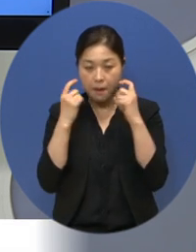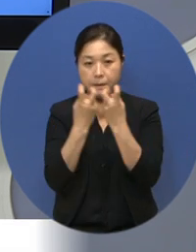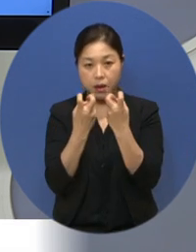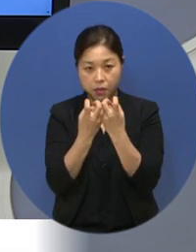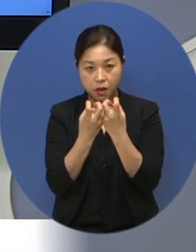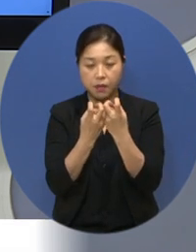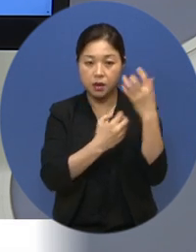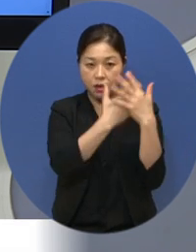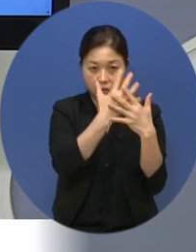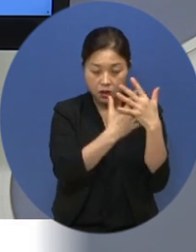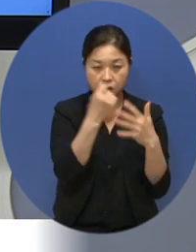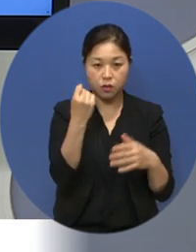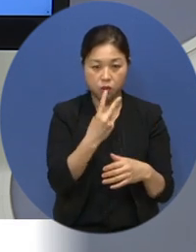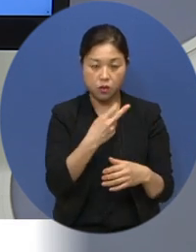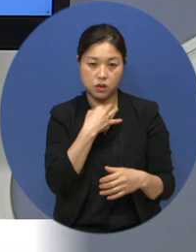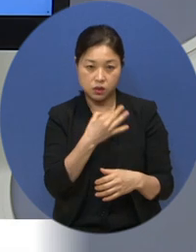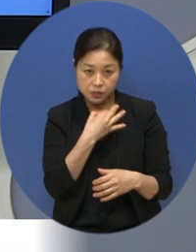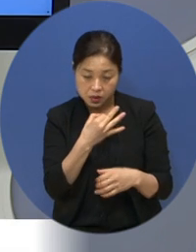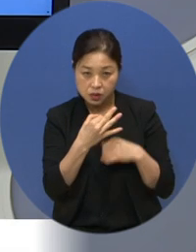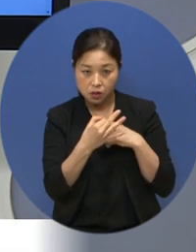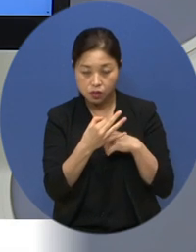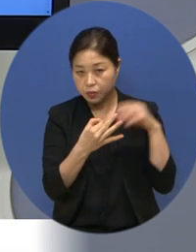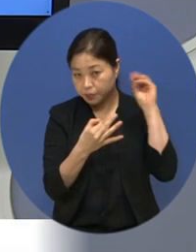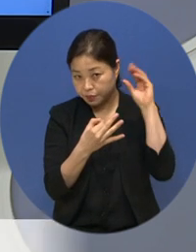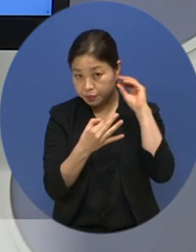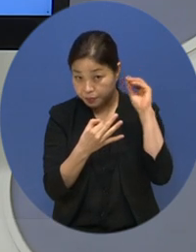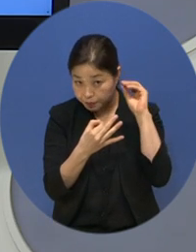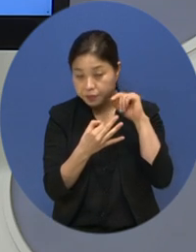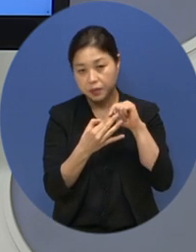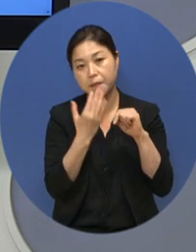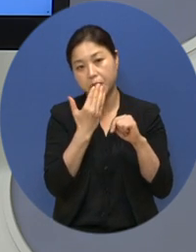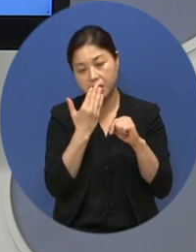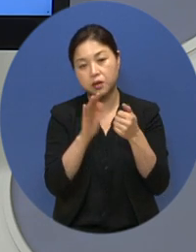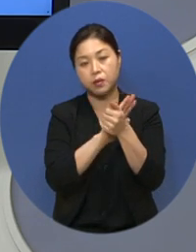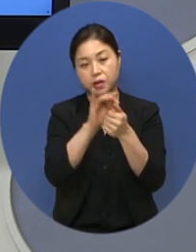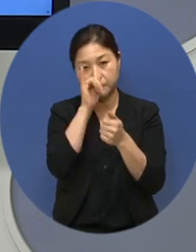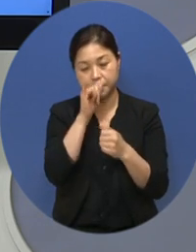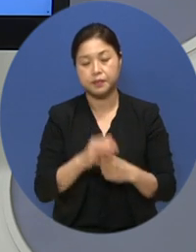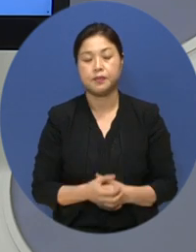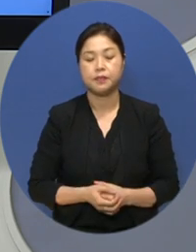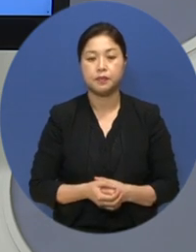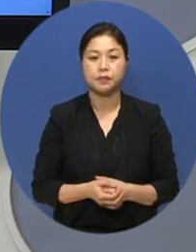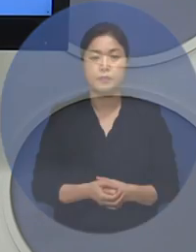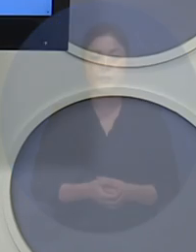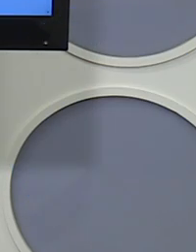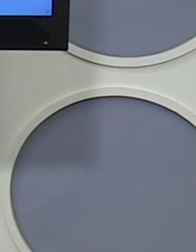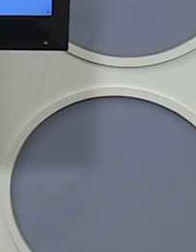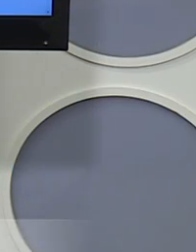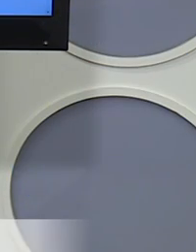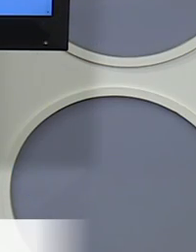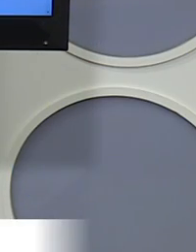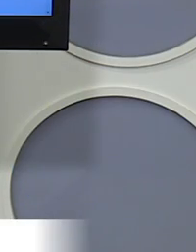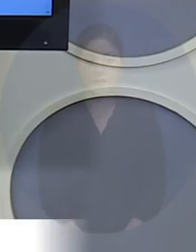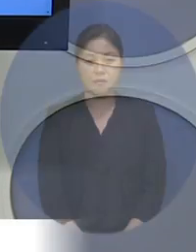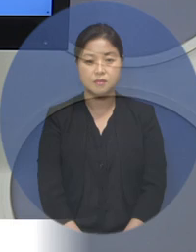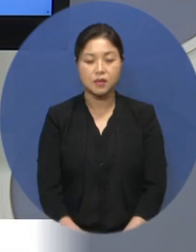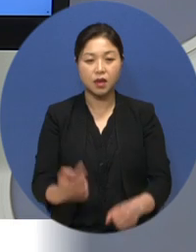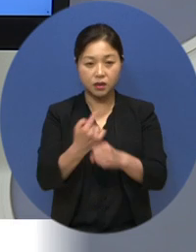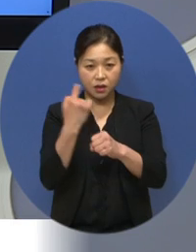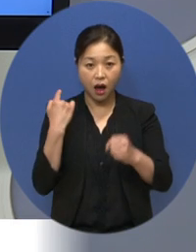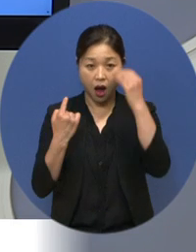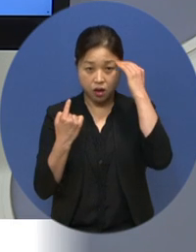동영상과 음성 서비스 등을 제공하고 있습니다 다음 소식입니다 지난해 국내